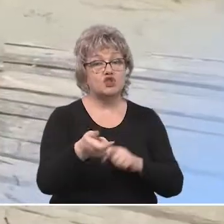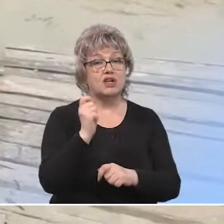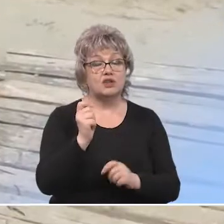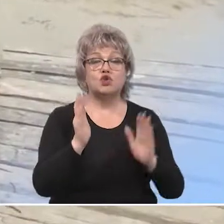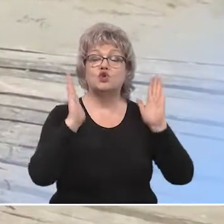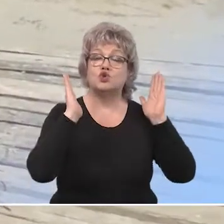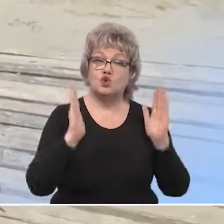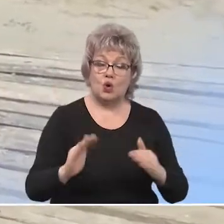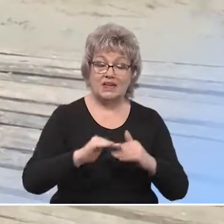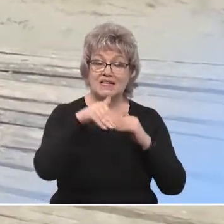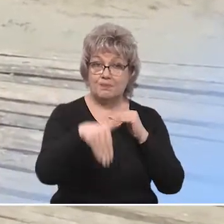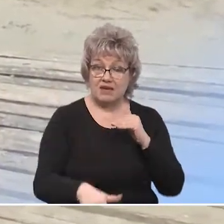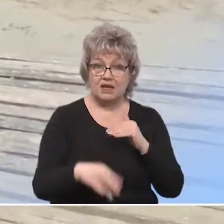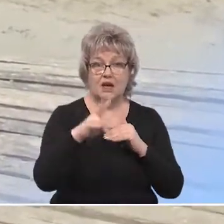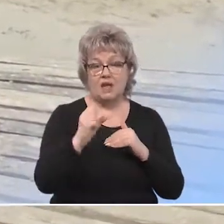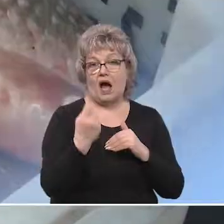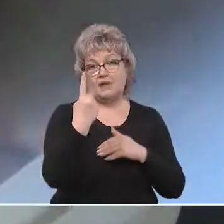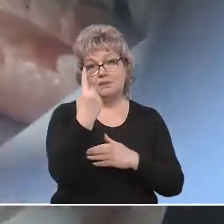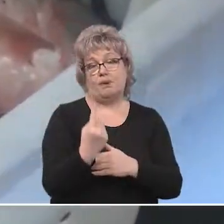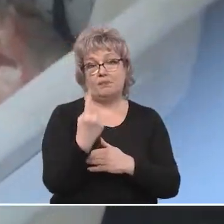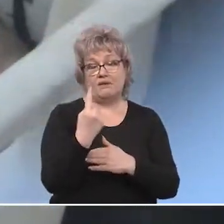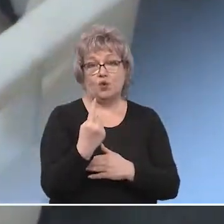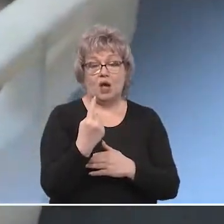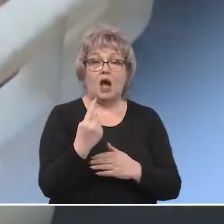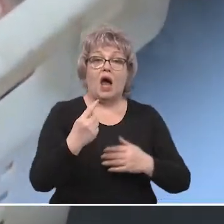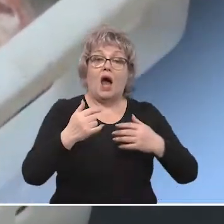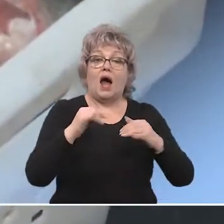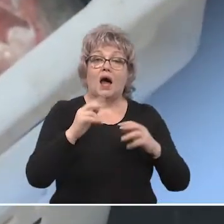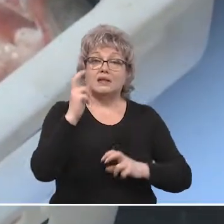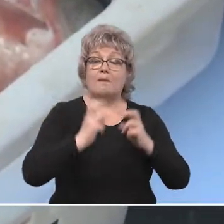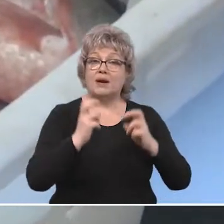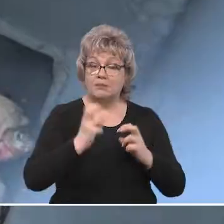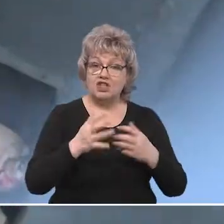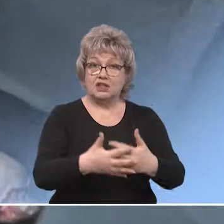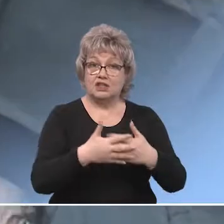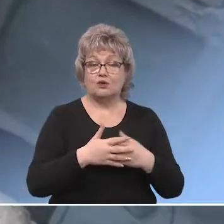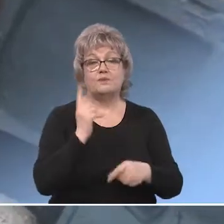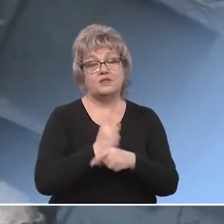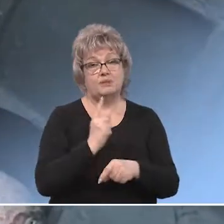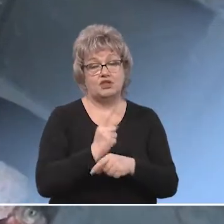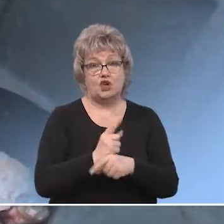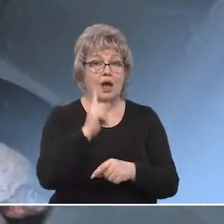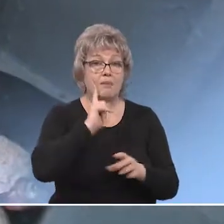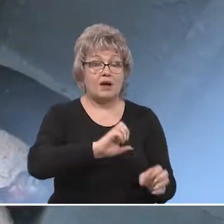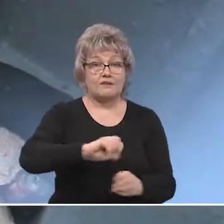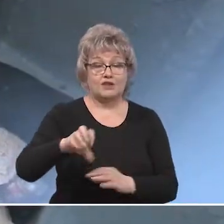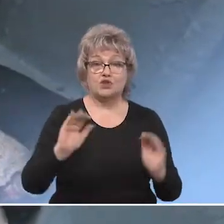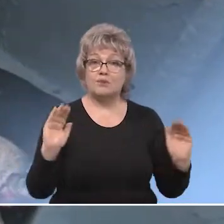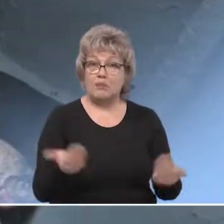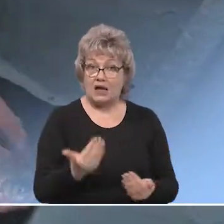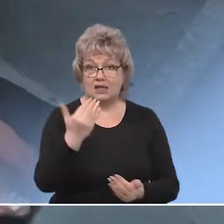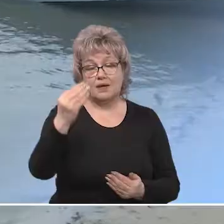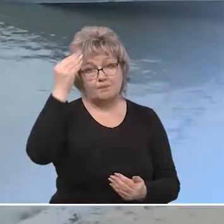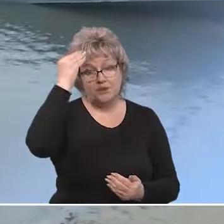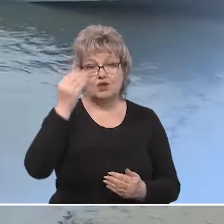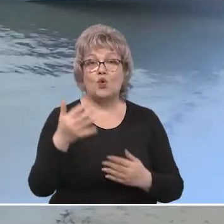можно будет рыбачить только с берега и на один поплавок. А на промышленный вылов наложат полный запрет. Пока же рыбаки выгружают свой